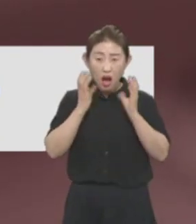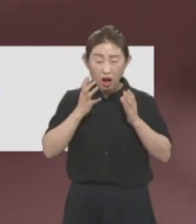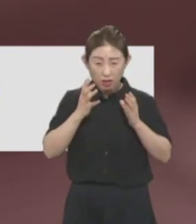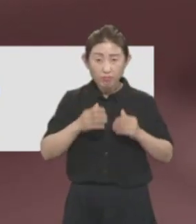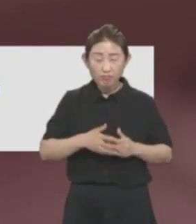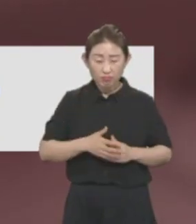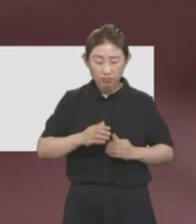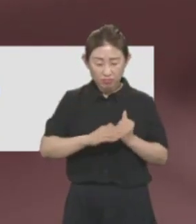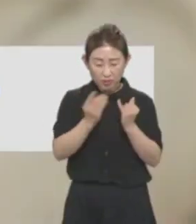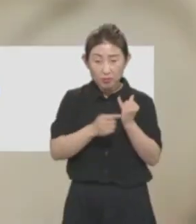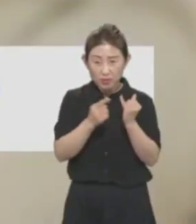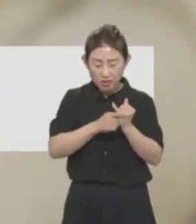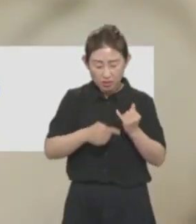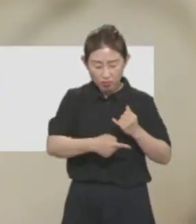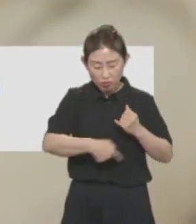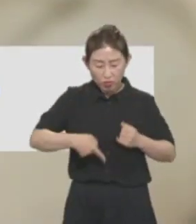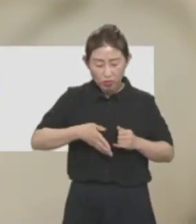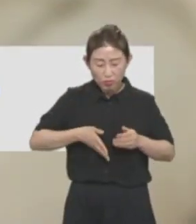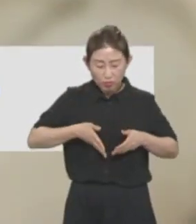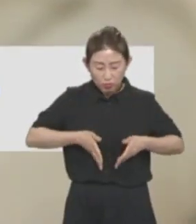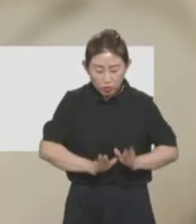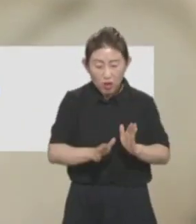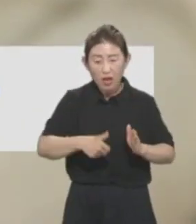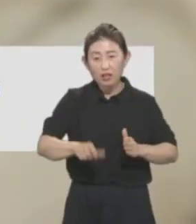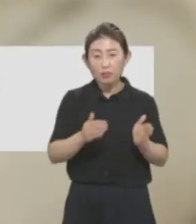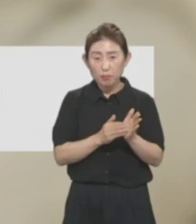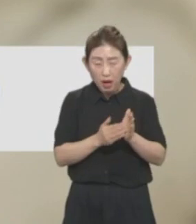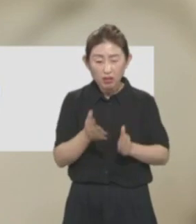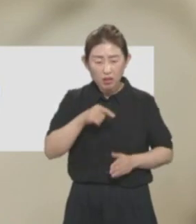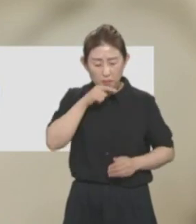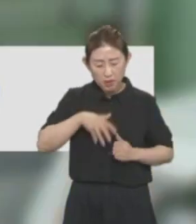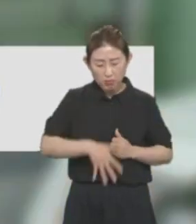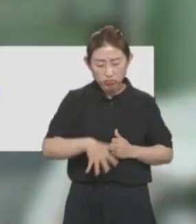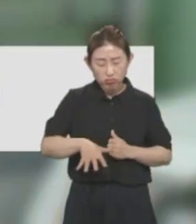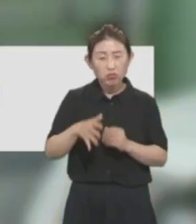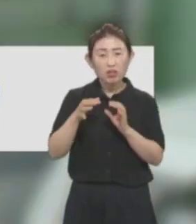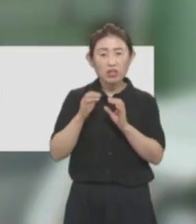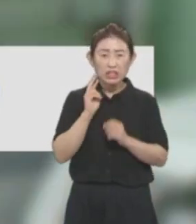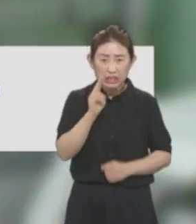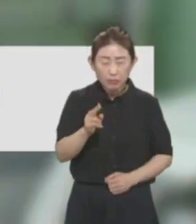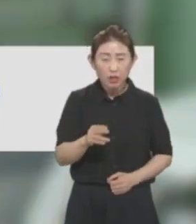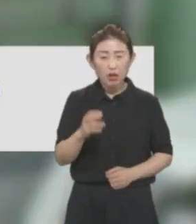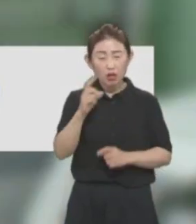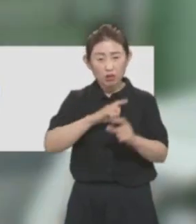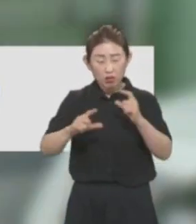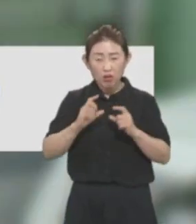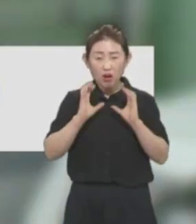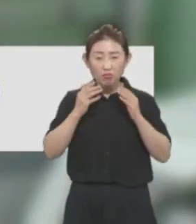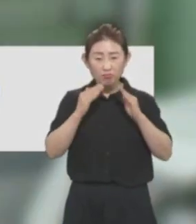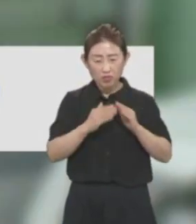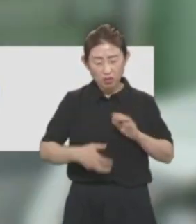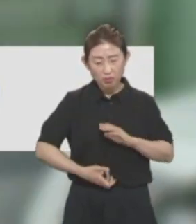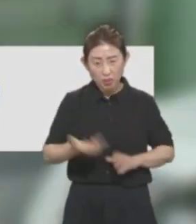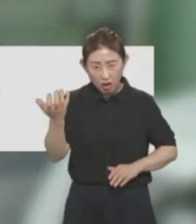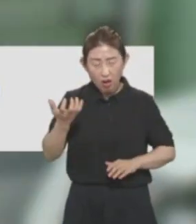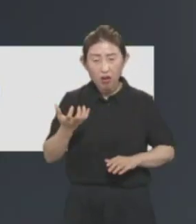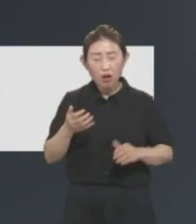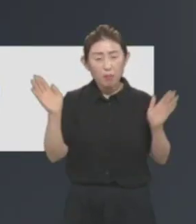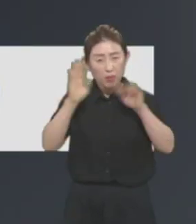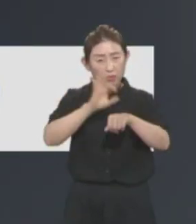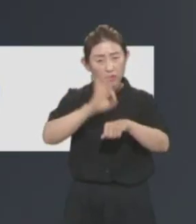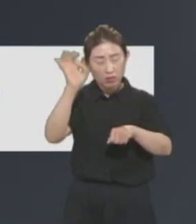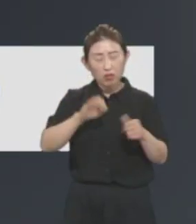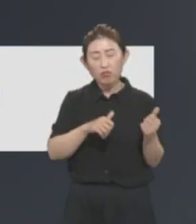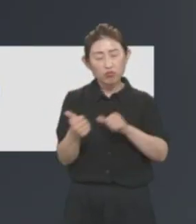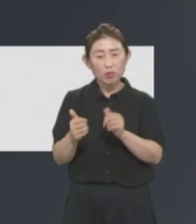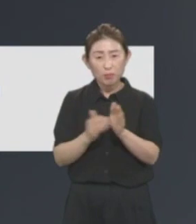아들을 출산했지만 출혈량이 많아 자궁을 적출하는 수술을 추가로 받은 뒤 밤 10시쯤 갑자기 숨졌습니다.